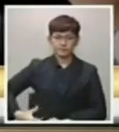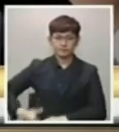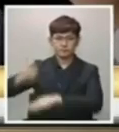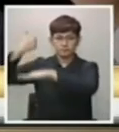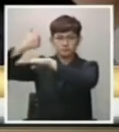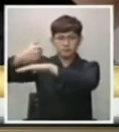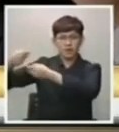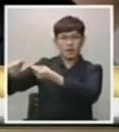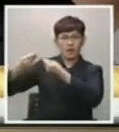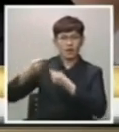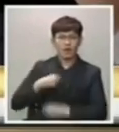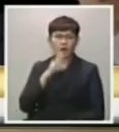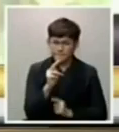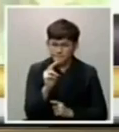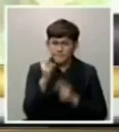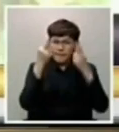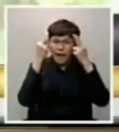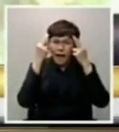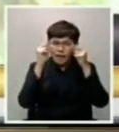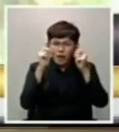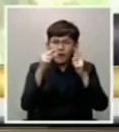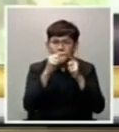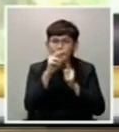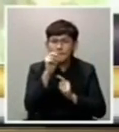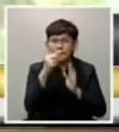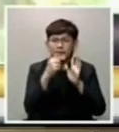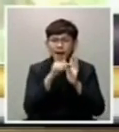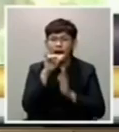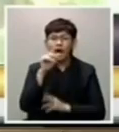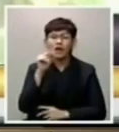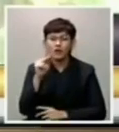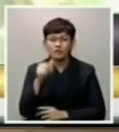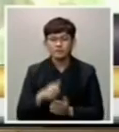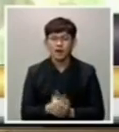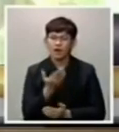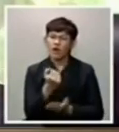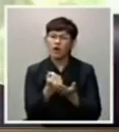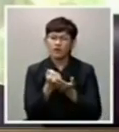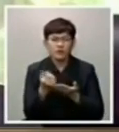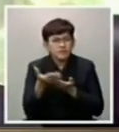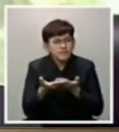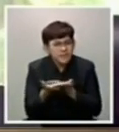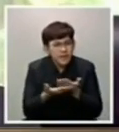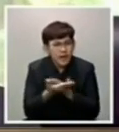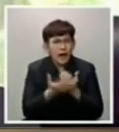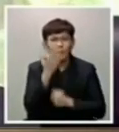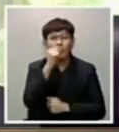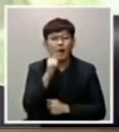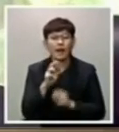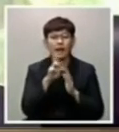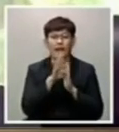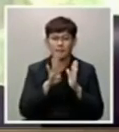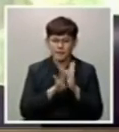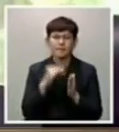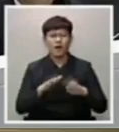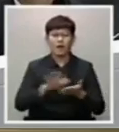ทักษ์นายกรัฐมนตรีจำนวน30คนคอยตอบโต้การอภิปรายของฝ่ายค้านผ่านการส่งสัญญาณจากหัวหน้าทีมคือนายชิน